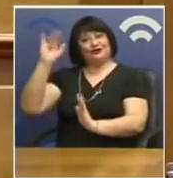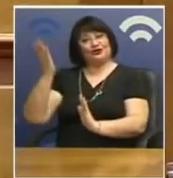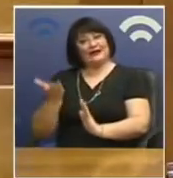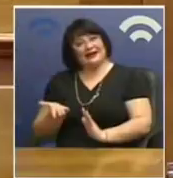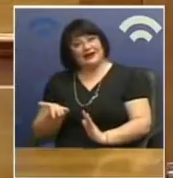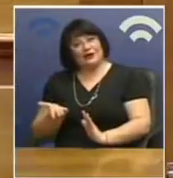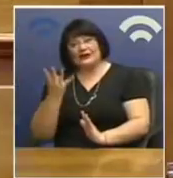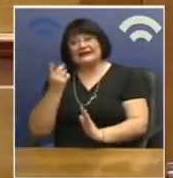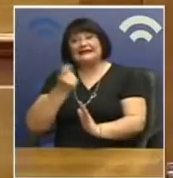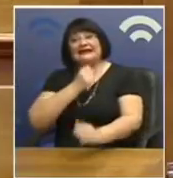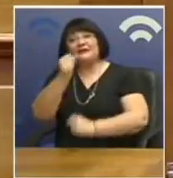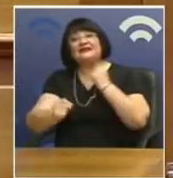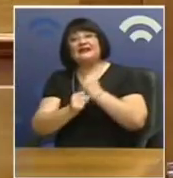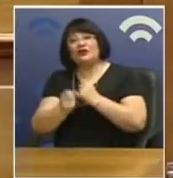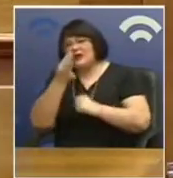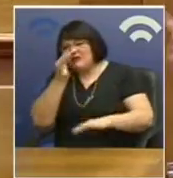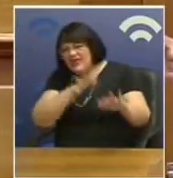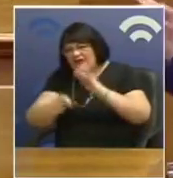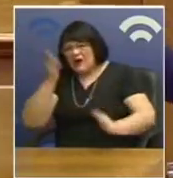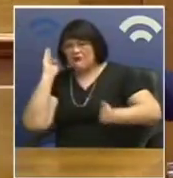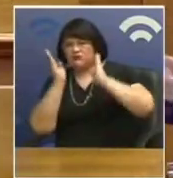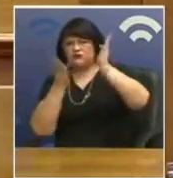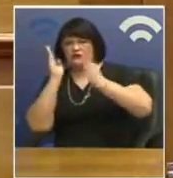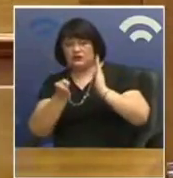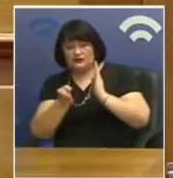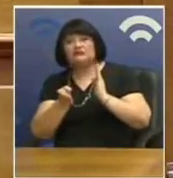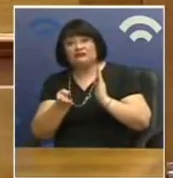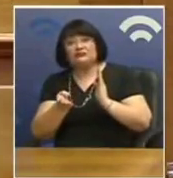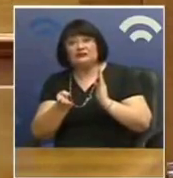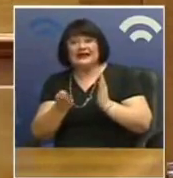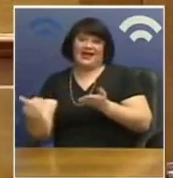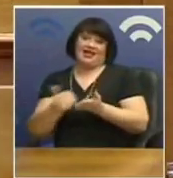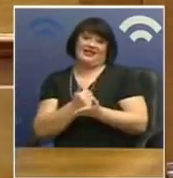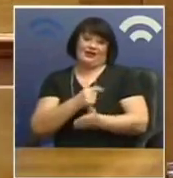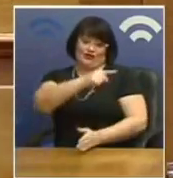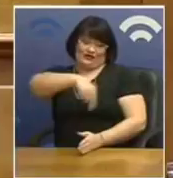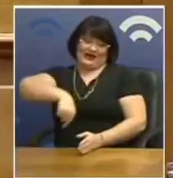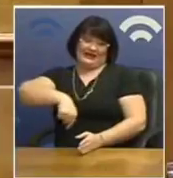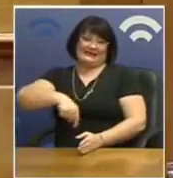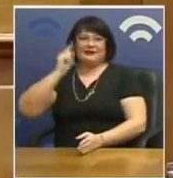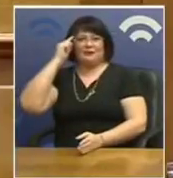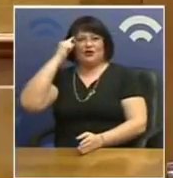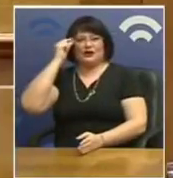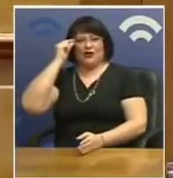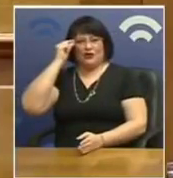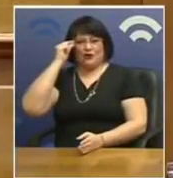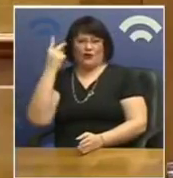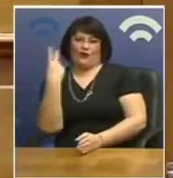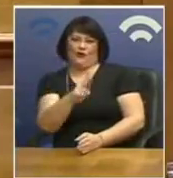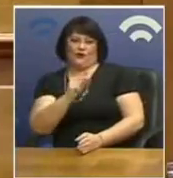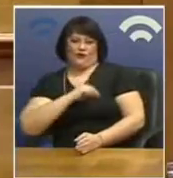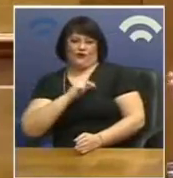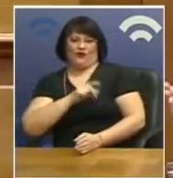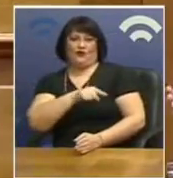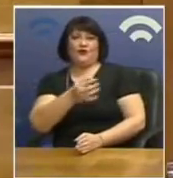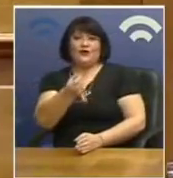τα 4,5 χρόνια κατά της διαφθοράς. Είναι άδικο για τη χώρα να έρχεστε εδώ και για μικροκομματικούς λόγους να λέτε κάτι το οποίο στο τέλος της ημέρας δεν